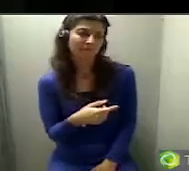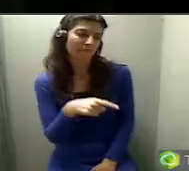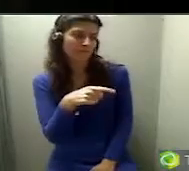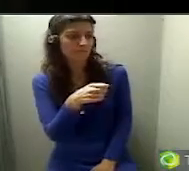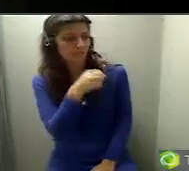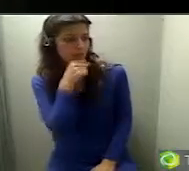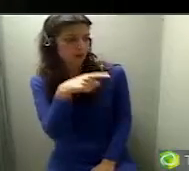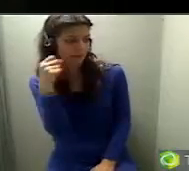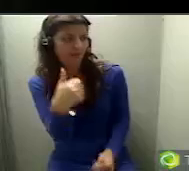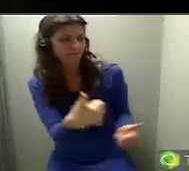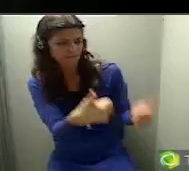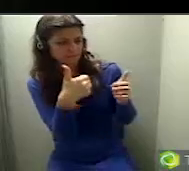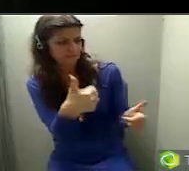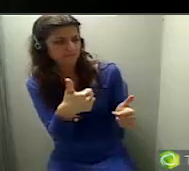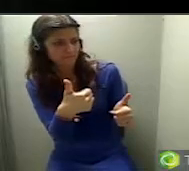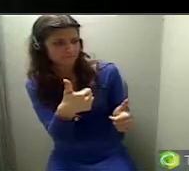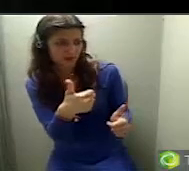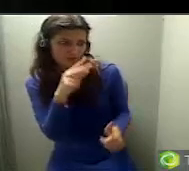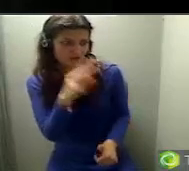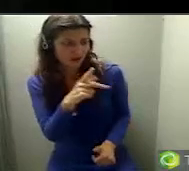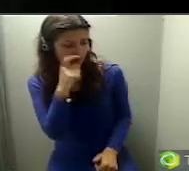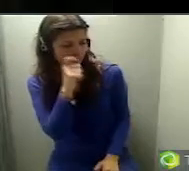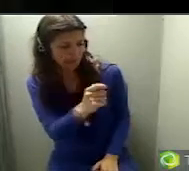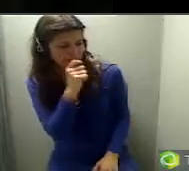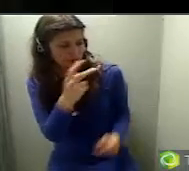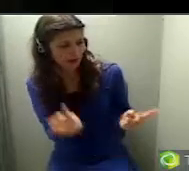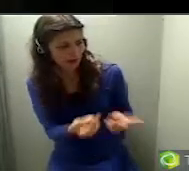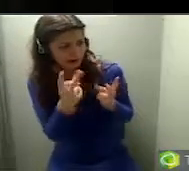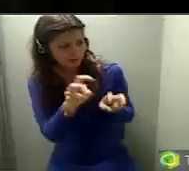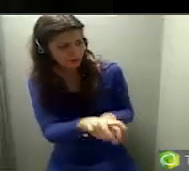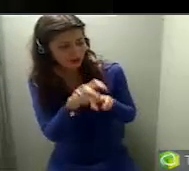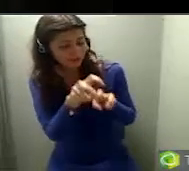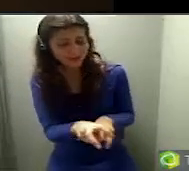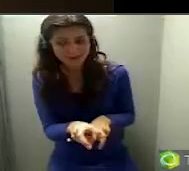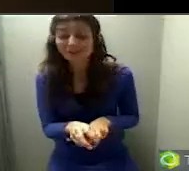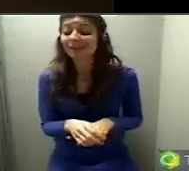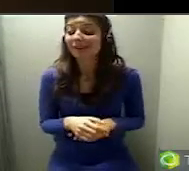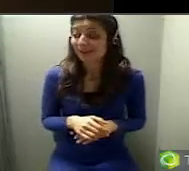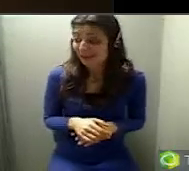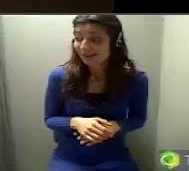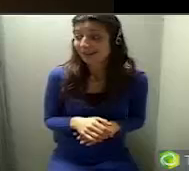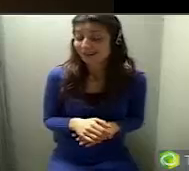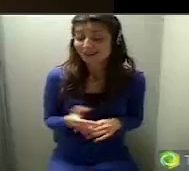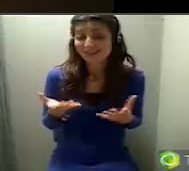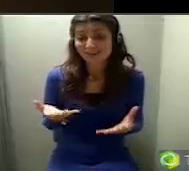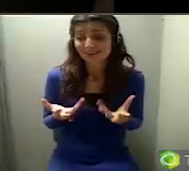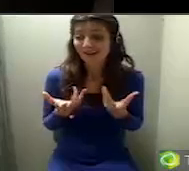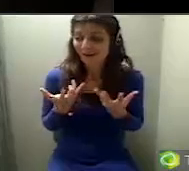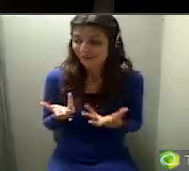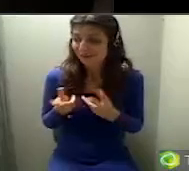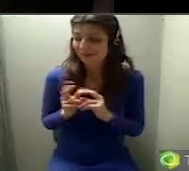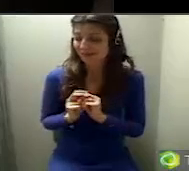un petit peu moins, mais je sais encore faire la différence entre certaines fleurs et l'expliquer à mes petits-enfants. Et avec un air